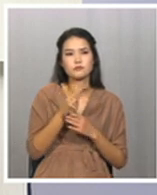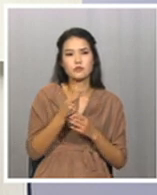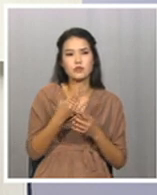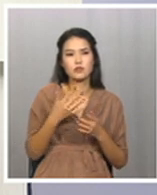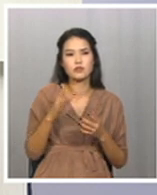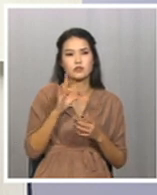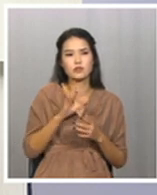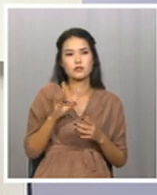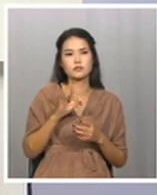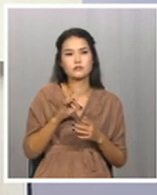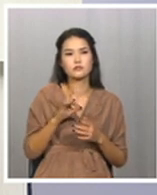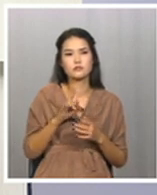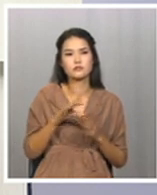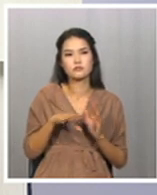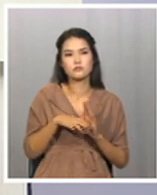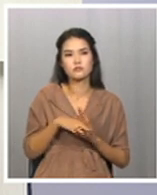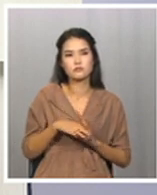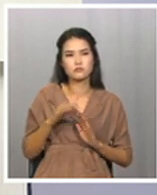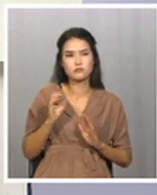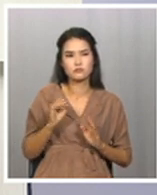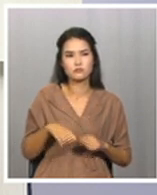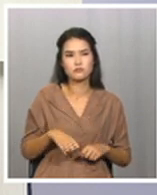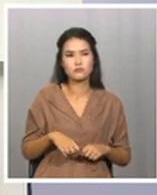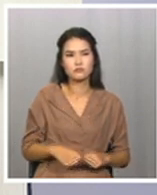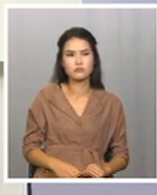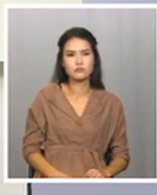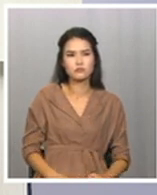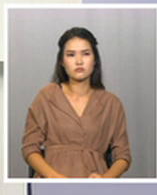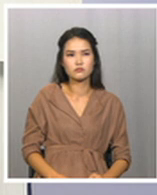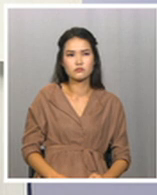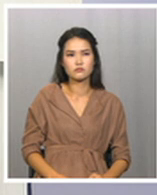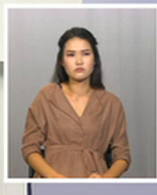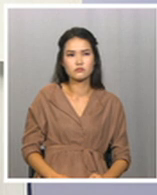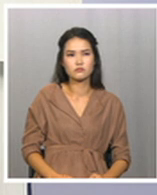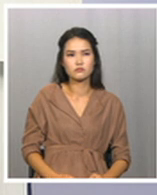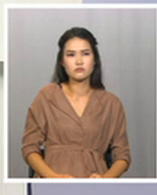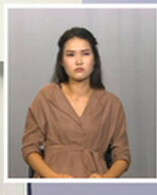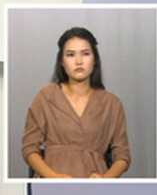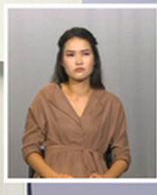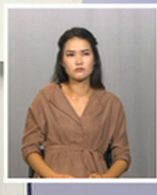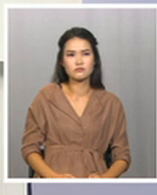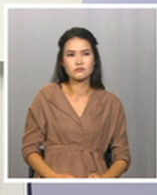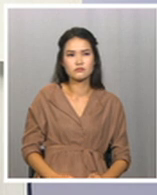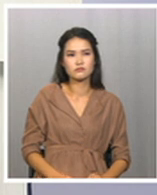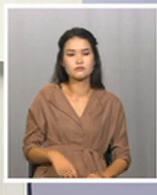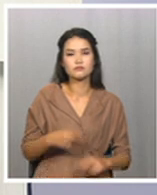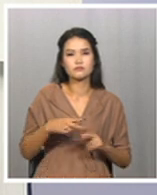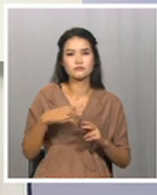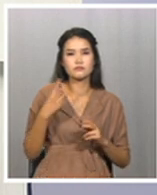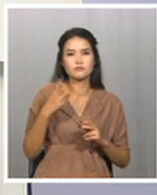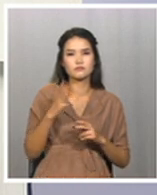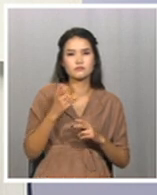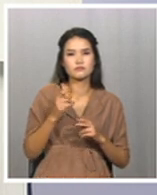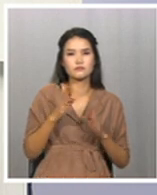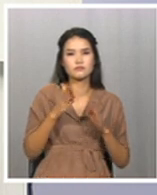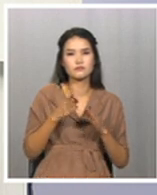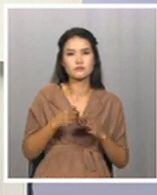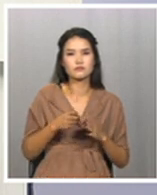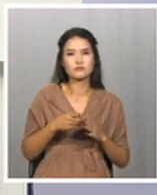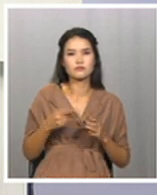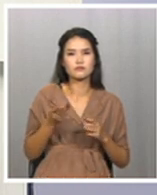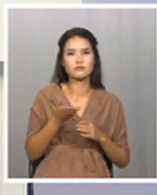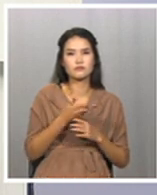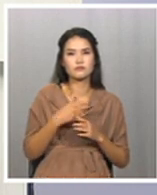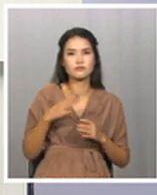фонды өзгертуге болады, және Wix AppMarket-тен біздің